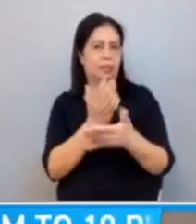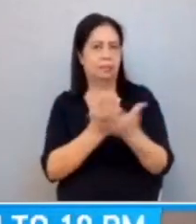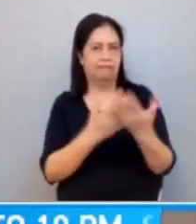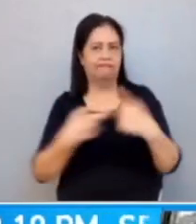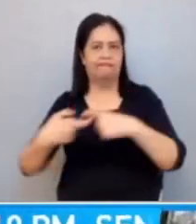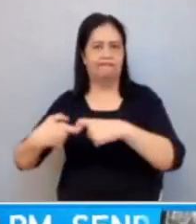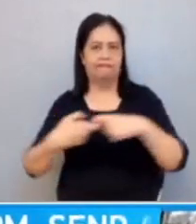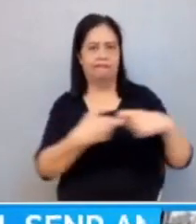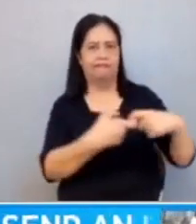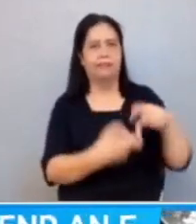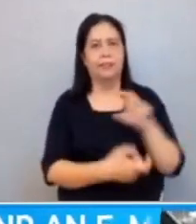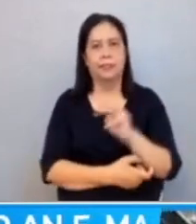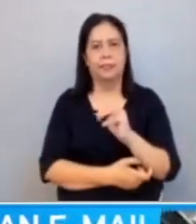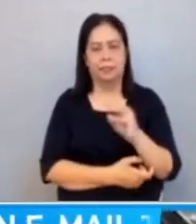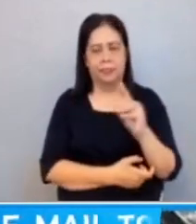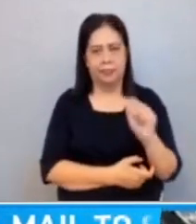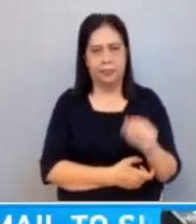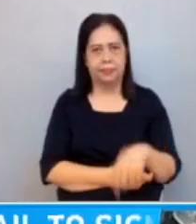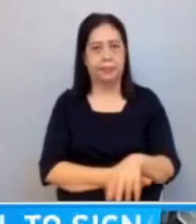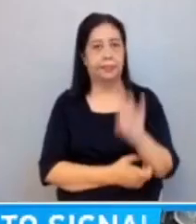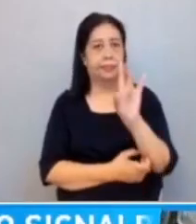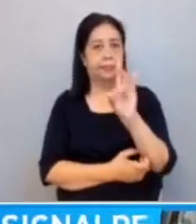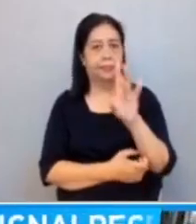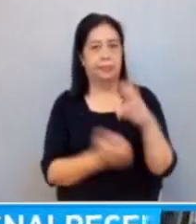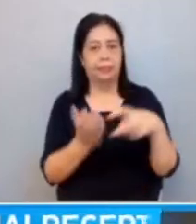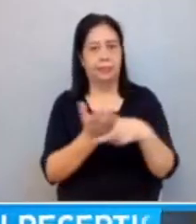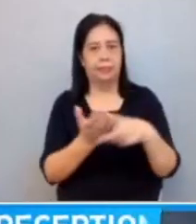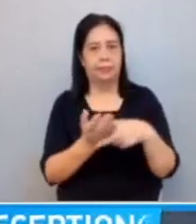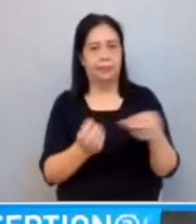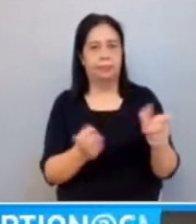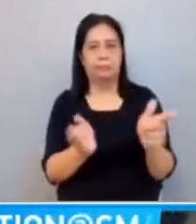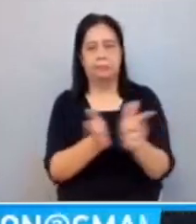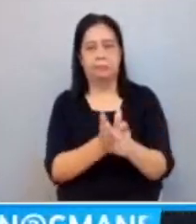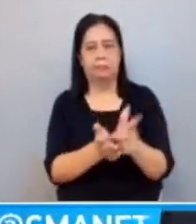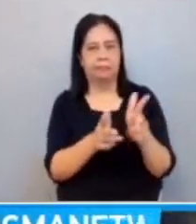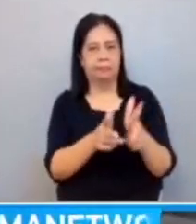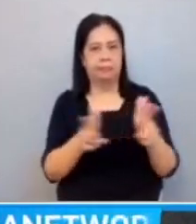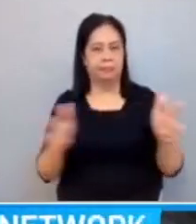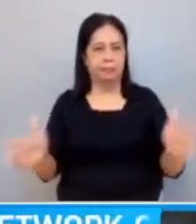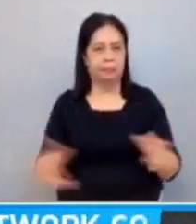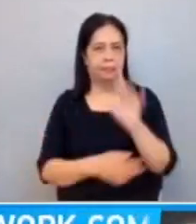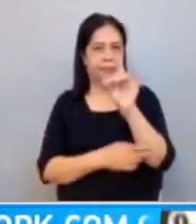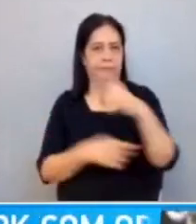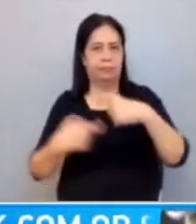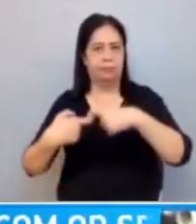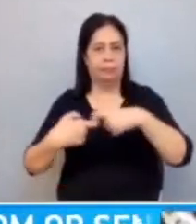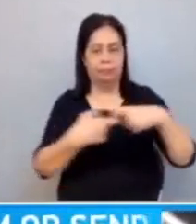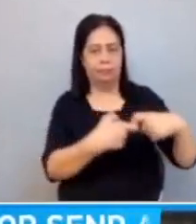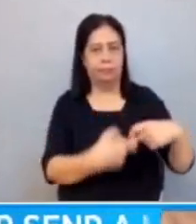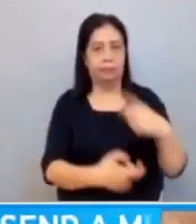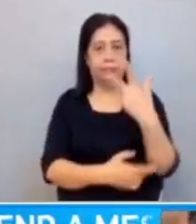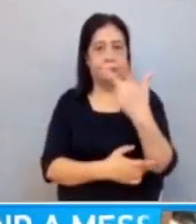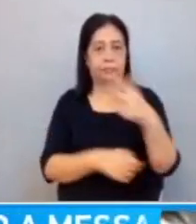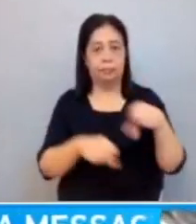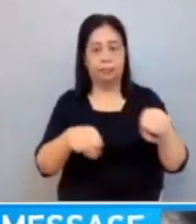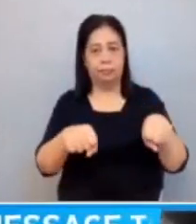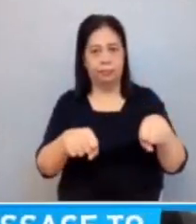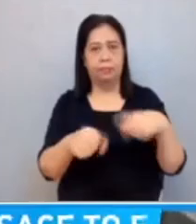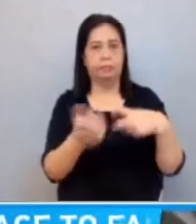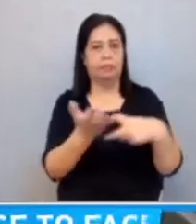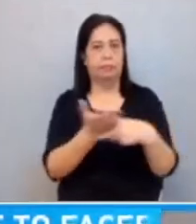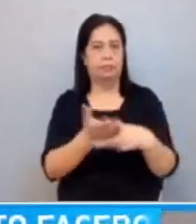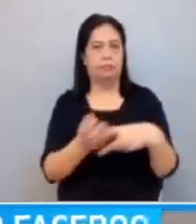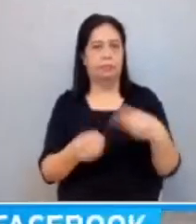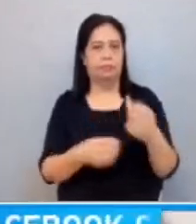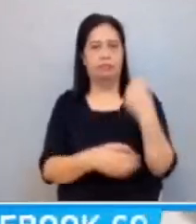MMDA. 17 ang natikitan dahil sa illegal parking, 8 sasakyan ang nato, at 3 motorcycle rider natikitan dahil sa mga